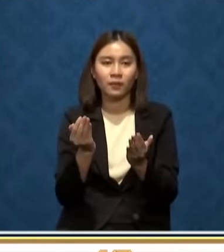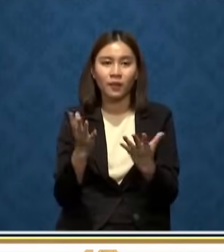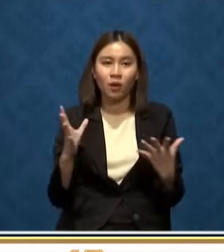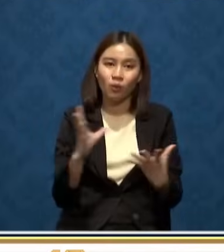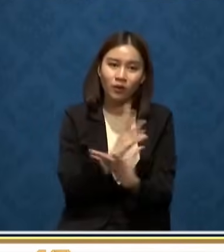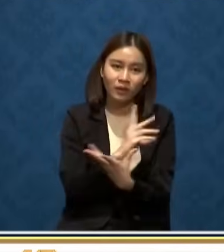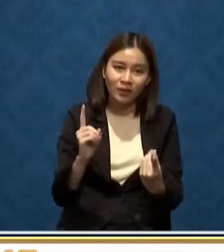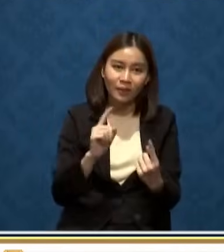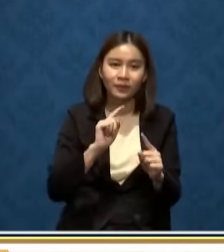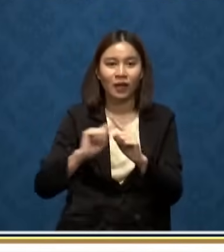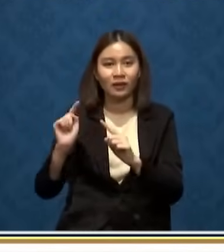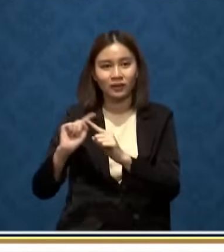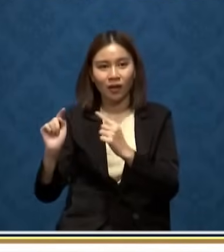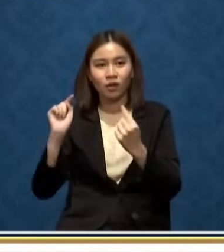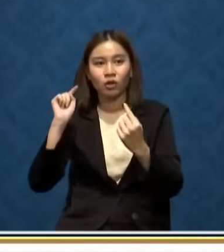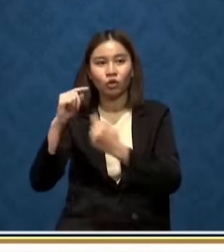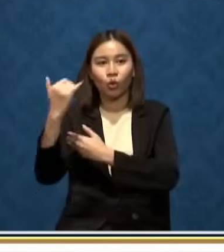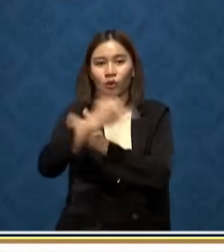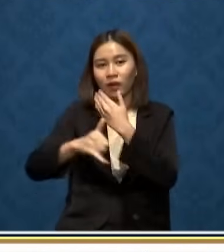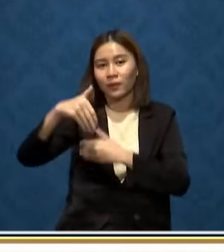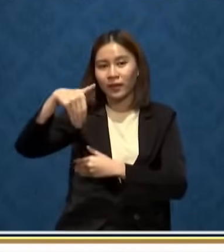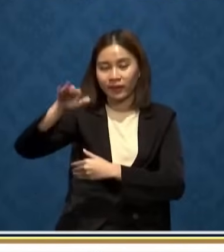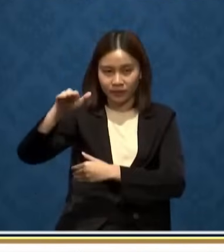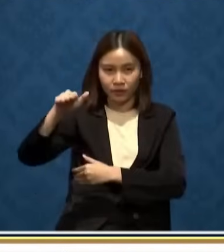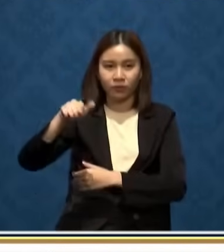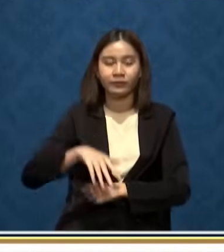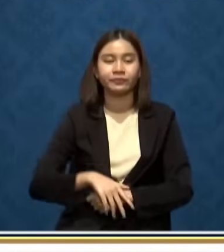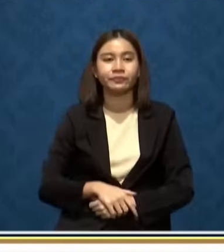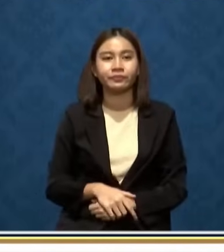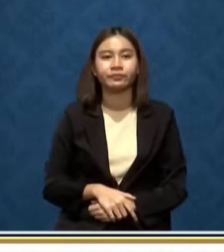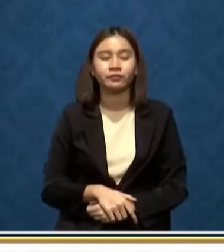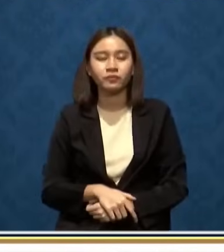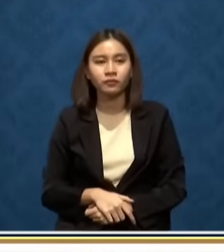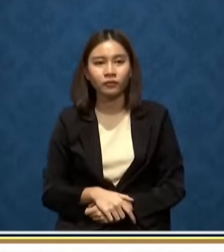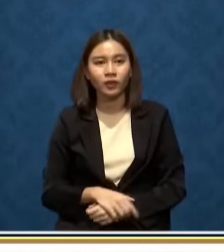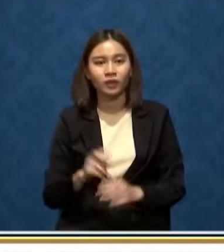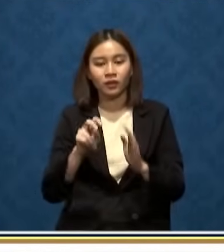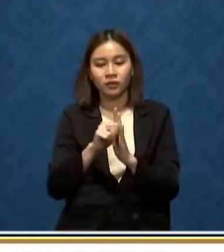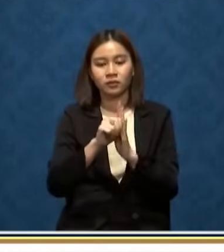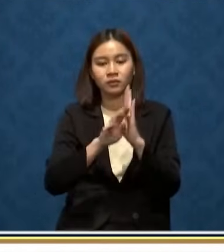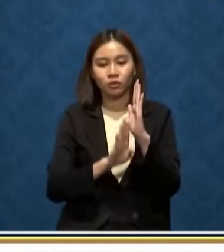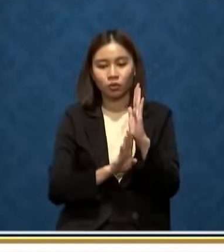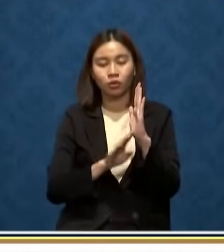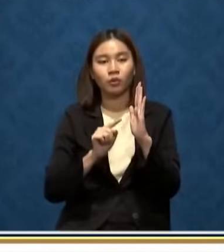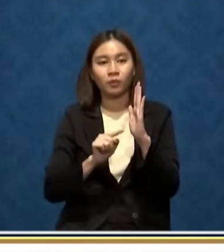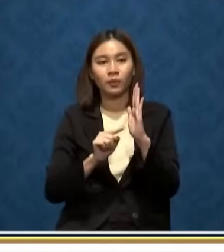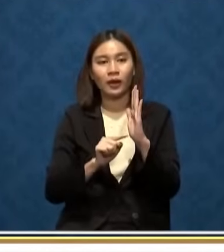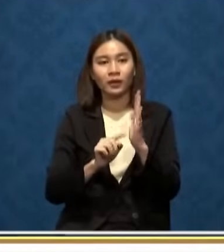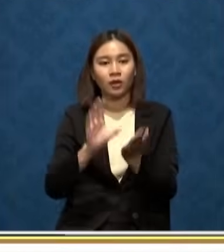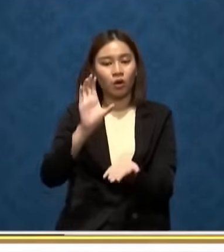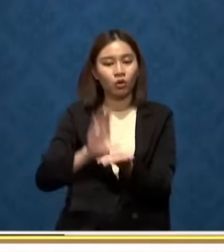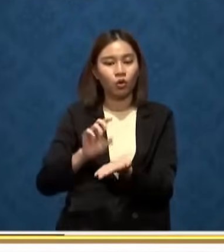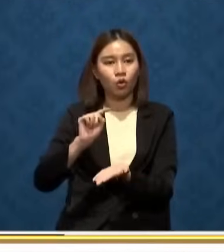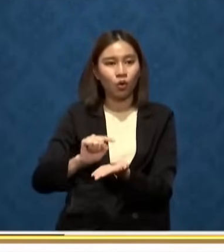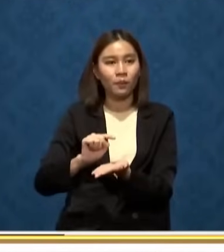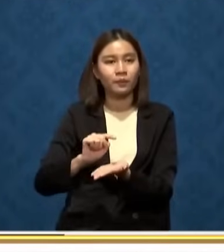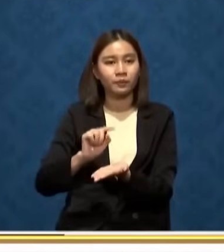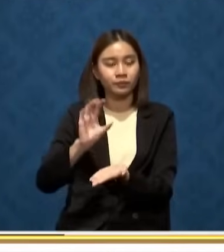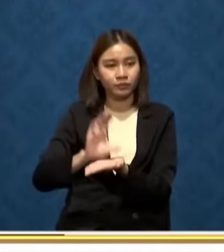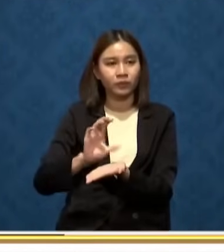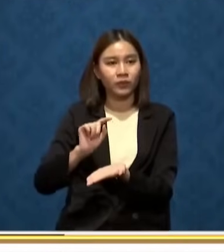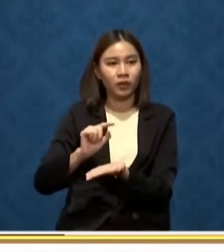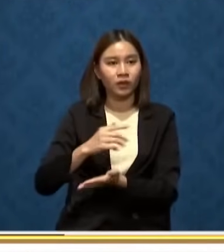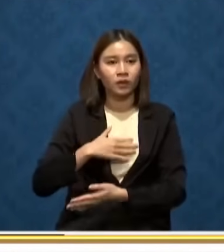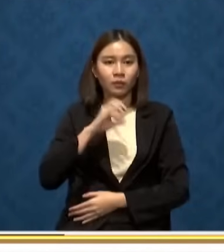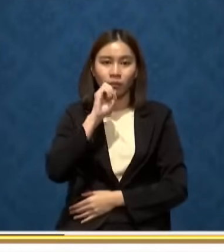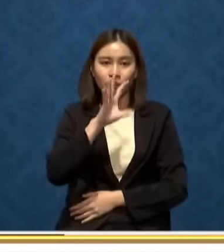เวอร์ที่จะไปสู่ global market ให้ด้วยนะคะดังนั้นนโยบายของการวางงบประมาณขาดดุลนะคะเรียน